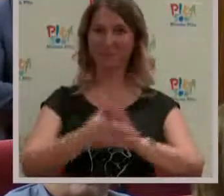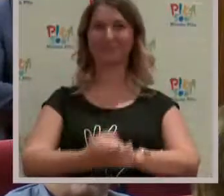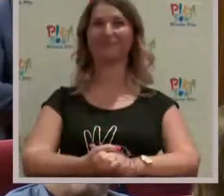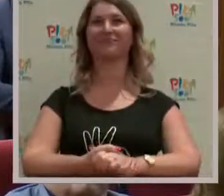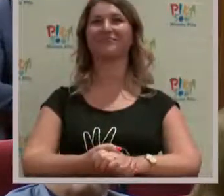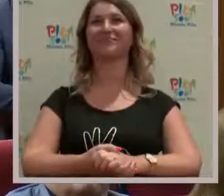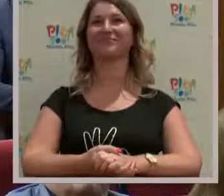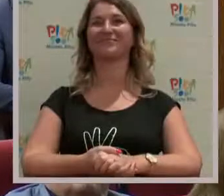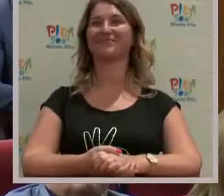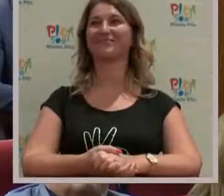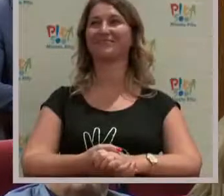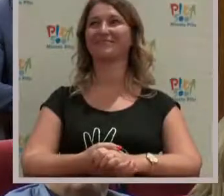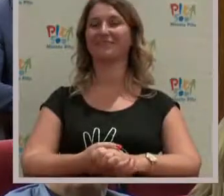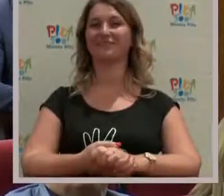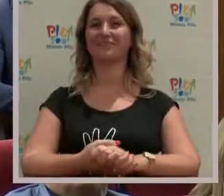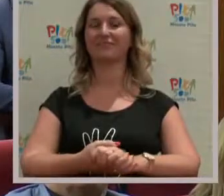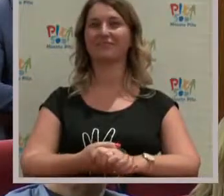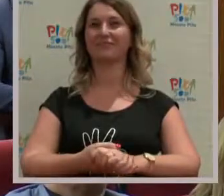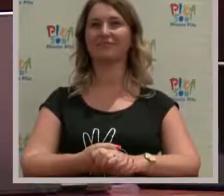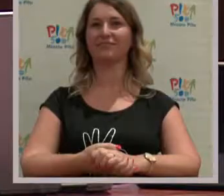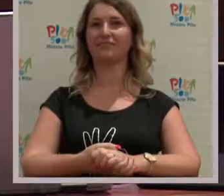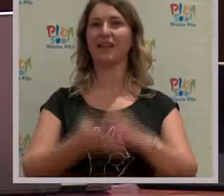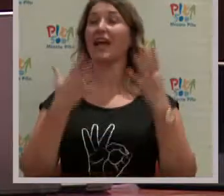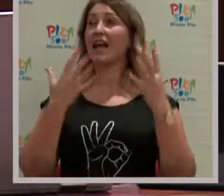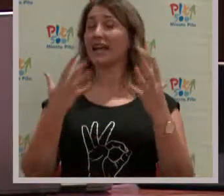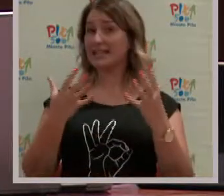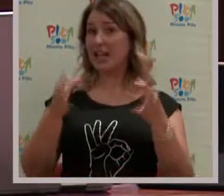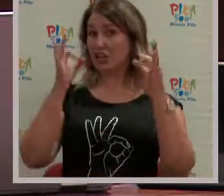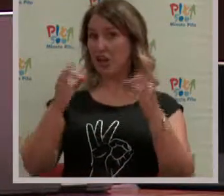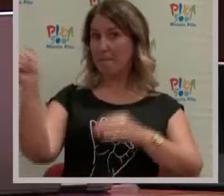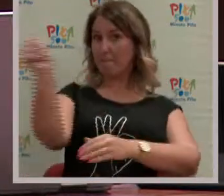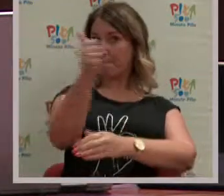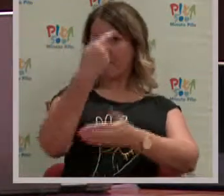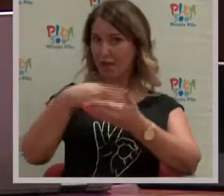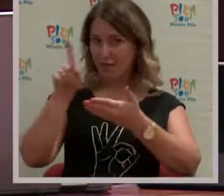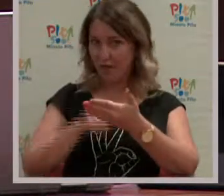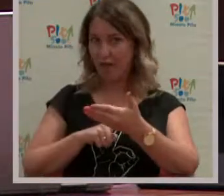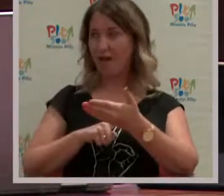Jeśli państwo pozwolą na odrobinę prywatę, chciałbym dzisiaj po raz pierwszy,